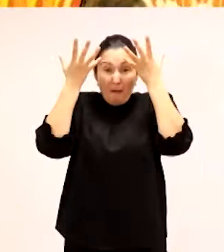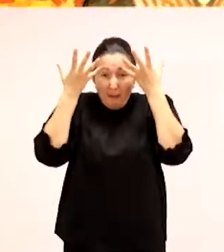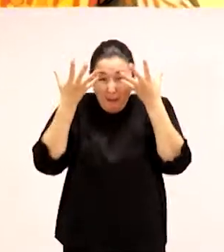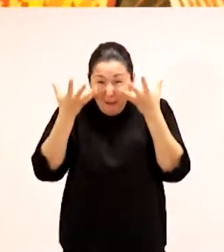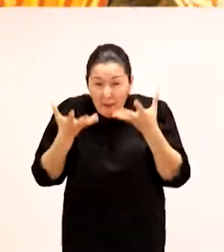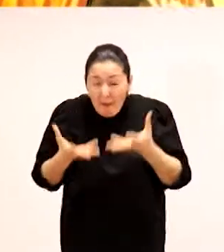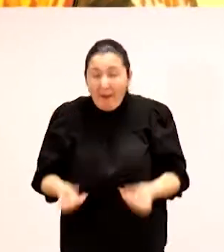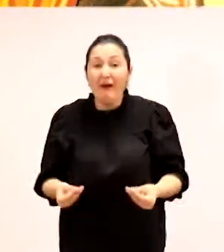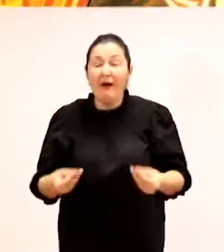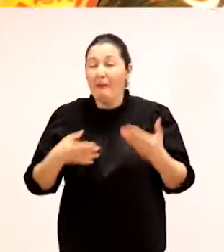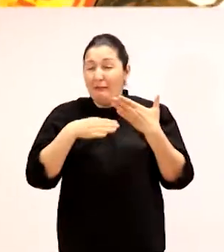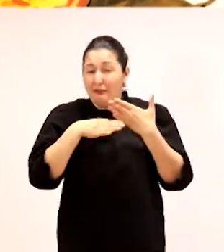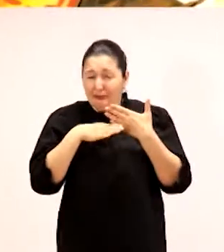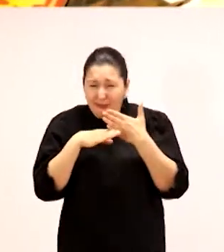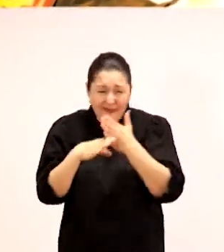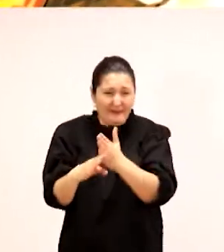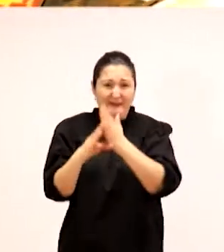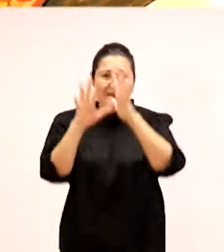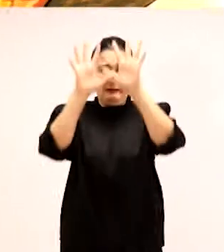Трах-бабах!